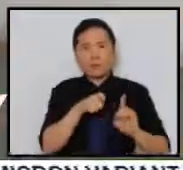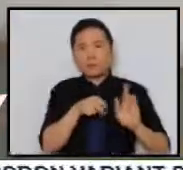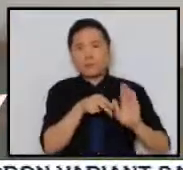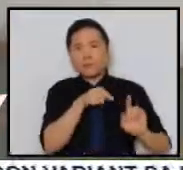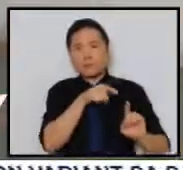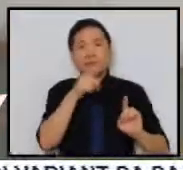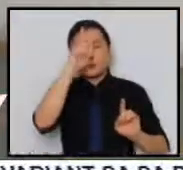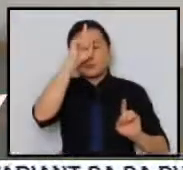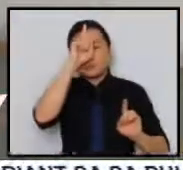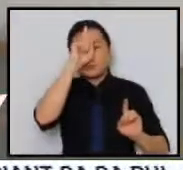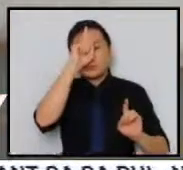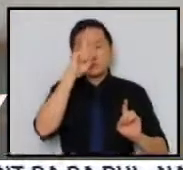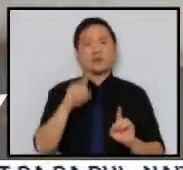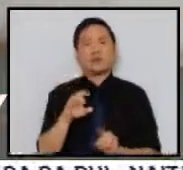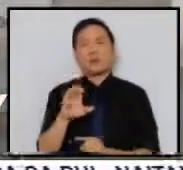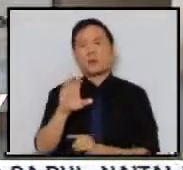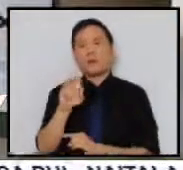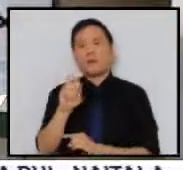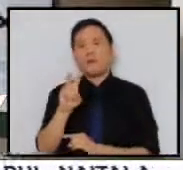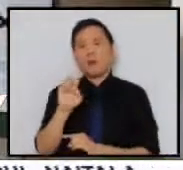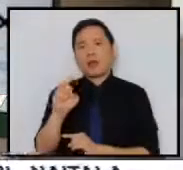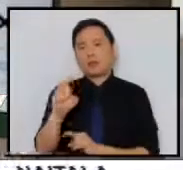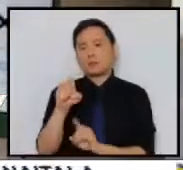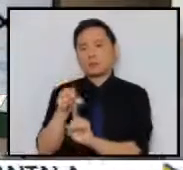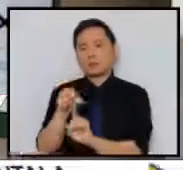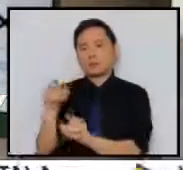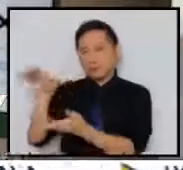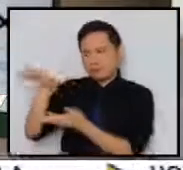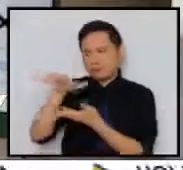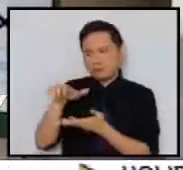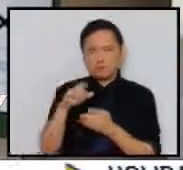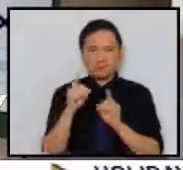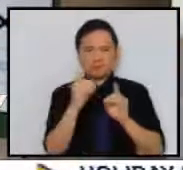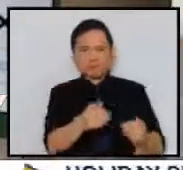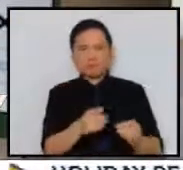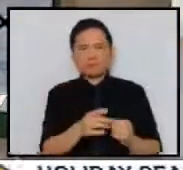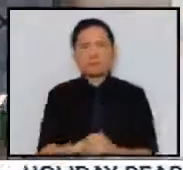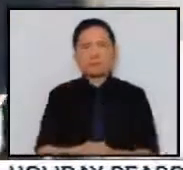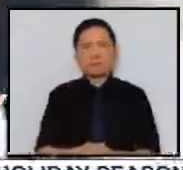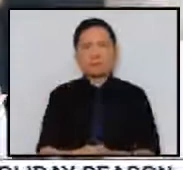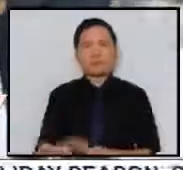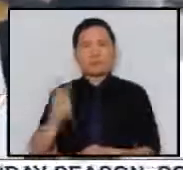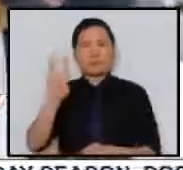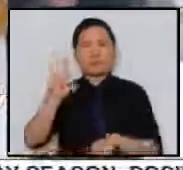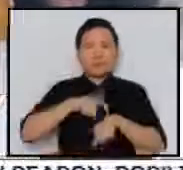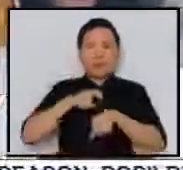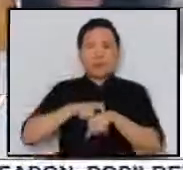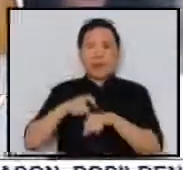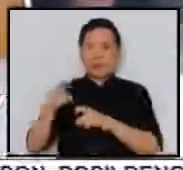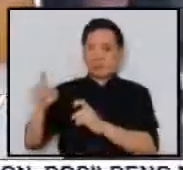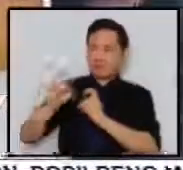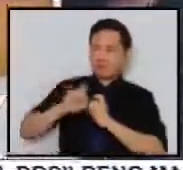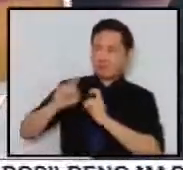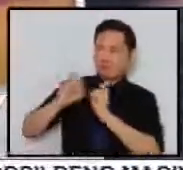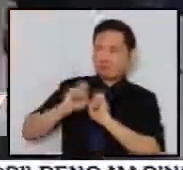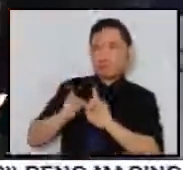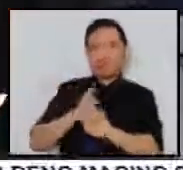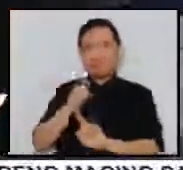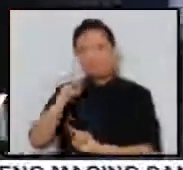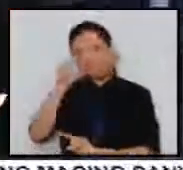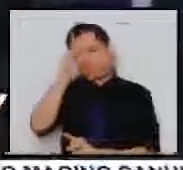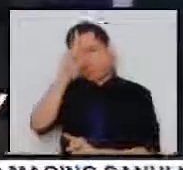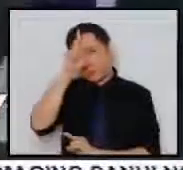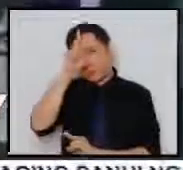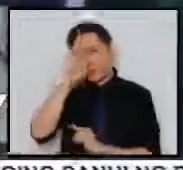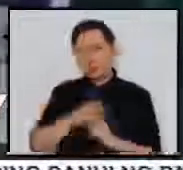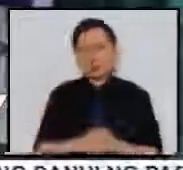ng COVAX facility. Ito na ang ika-anim na delivery ng donated vaccines mula Germany ngayong taon na umabot na